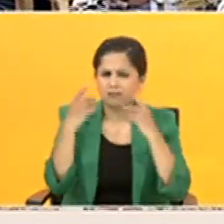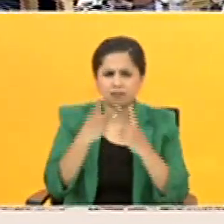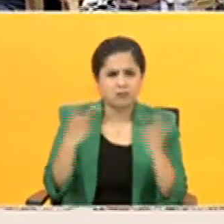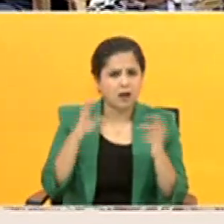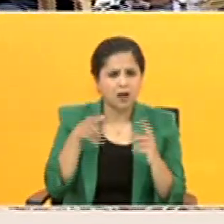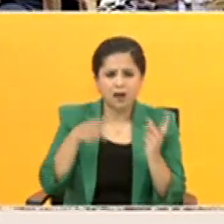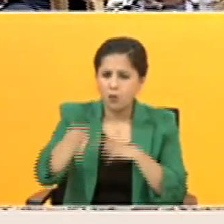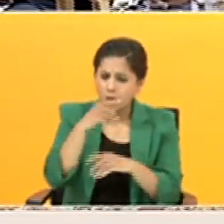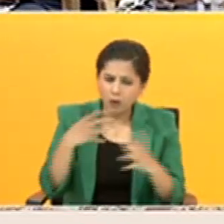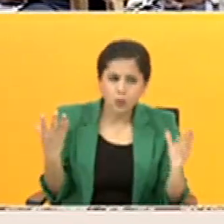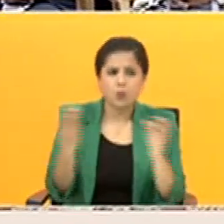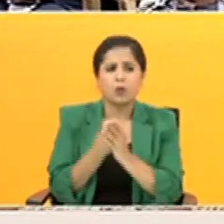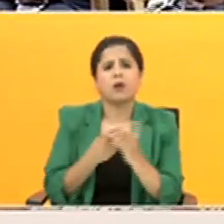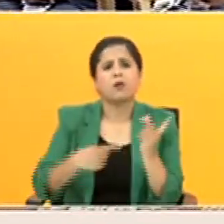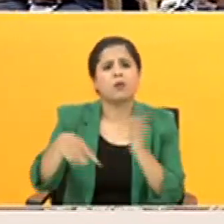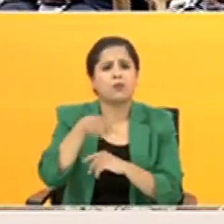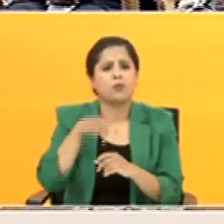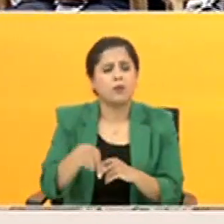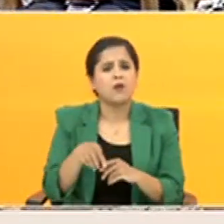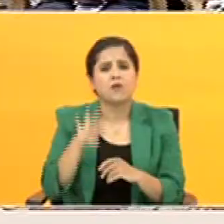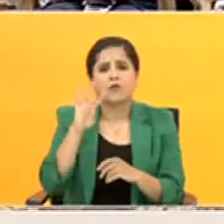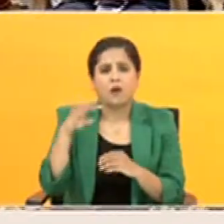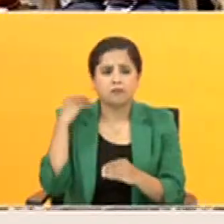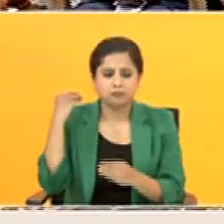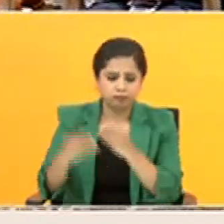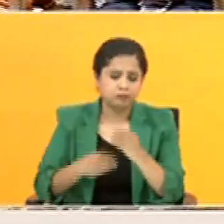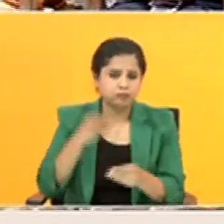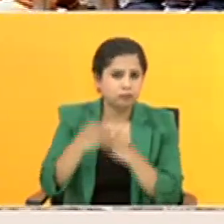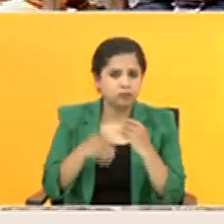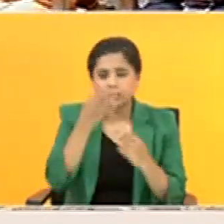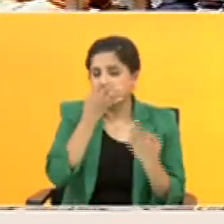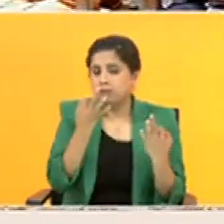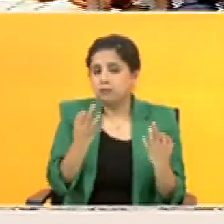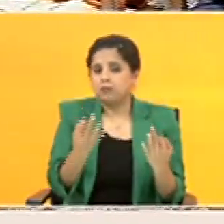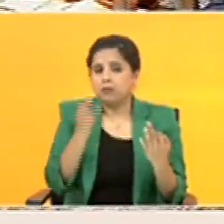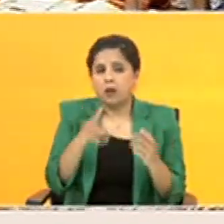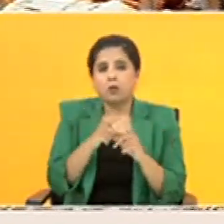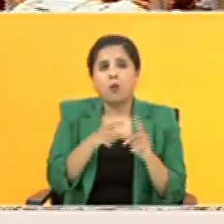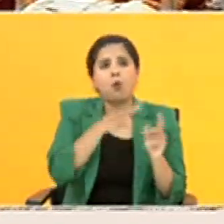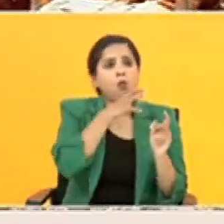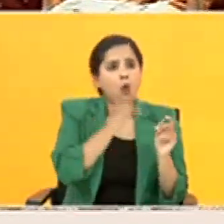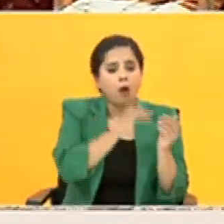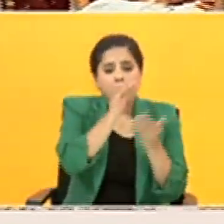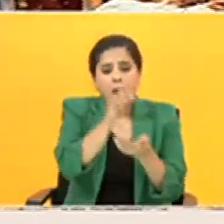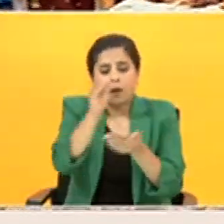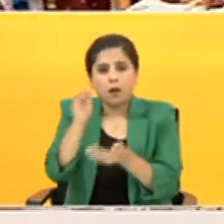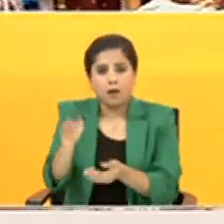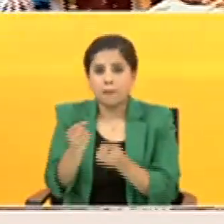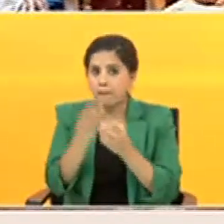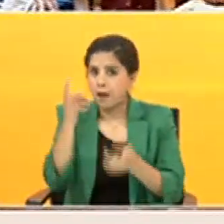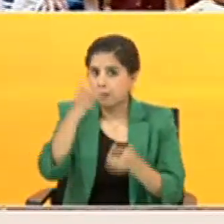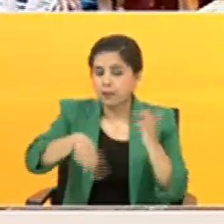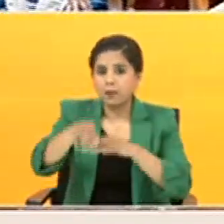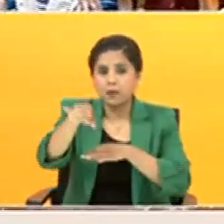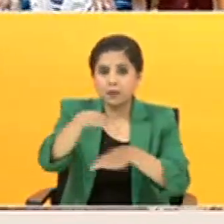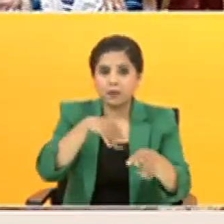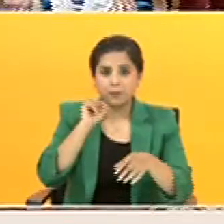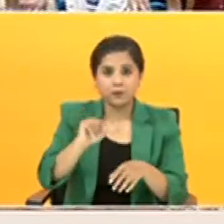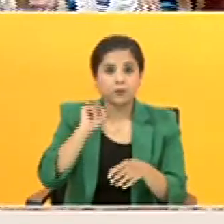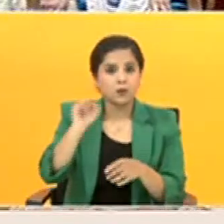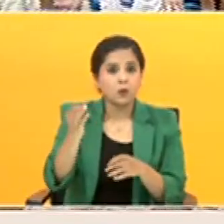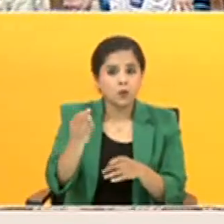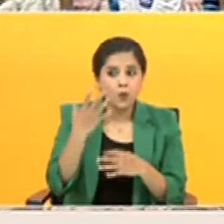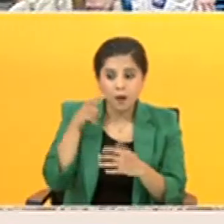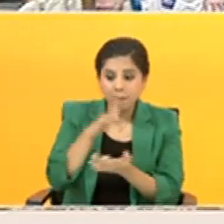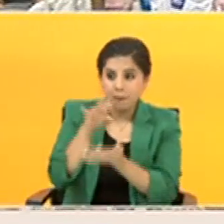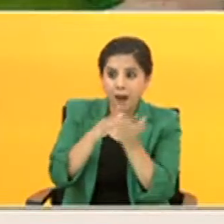एक साथ 4 जनरेशन मिलकर योग कर रही हैं। बहुत से लोगों ने अपने शहर की आइकॉनिक प्लेसेस को